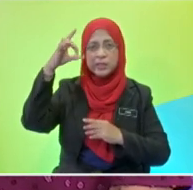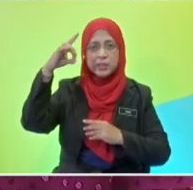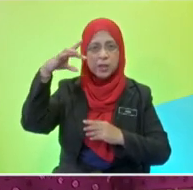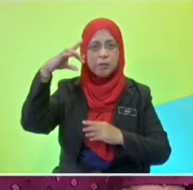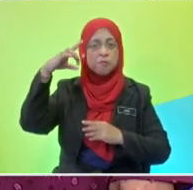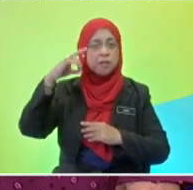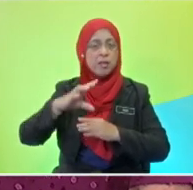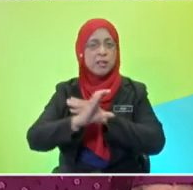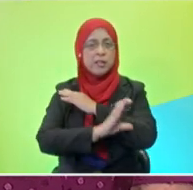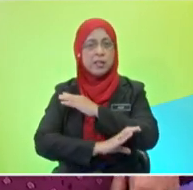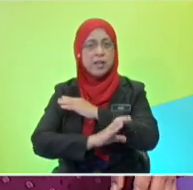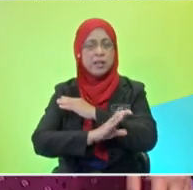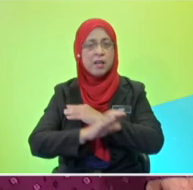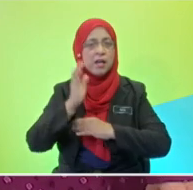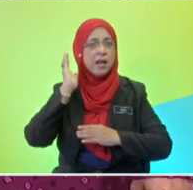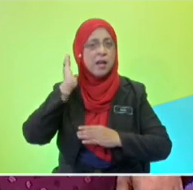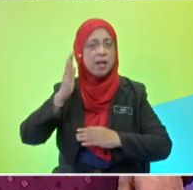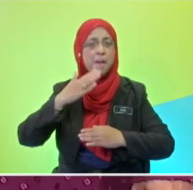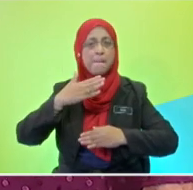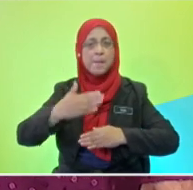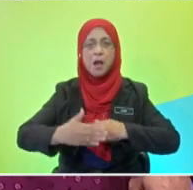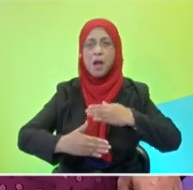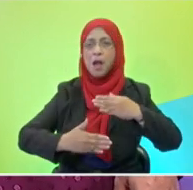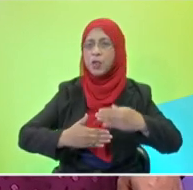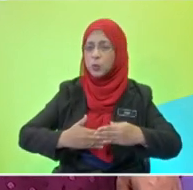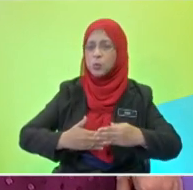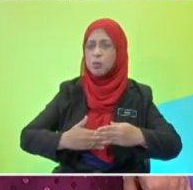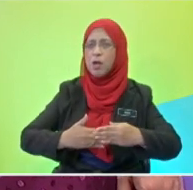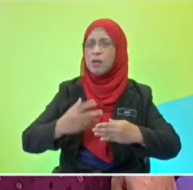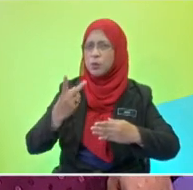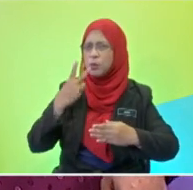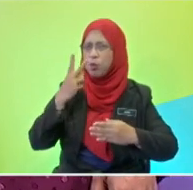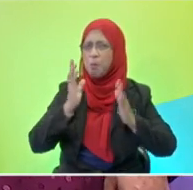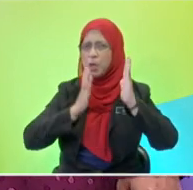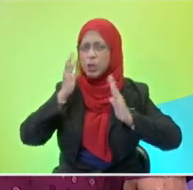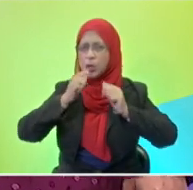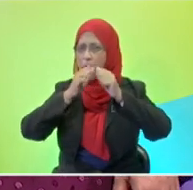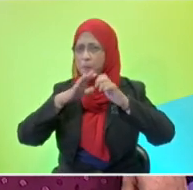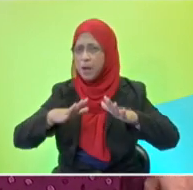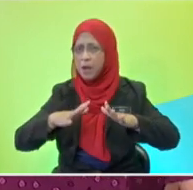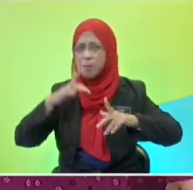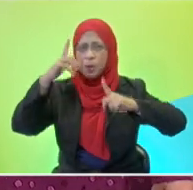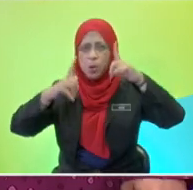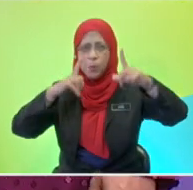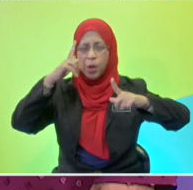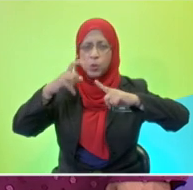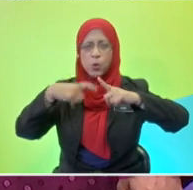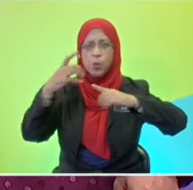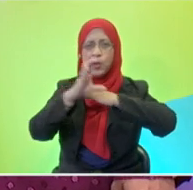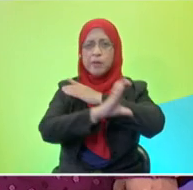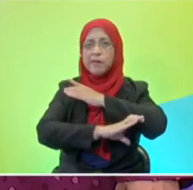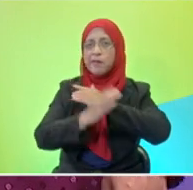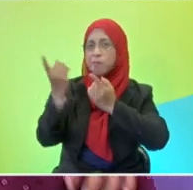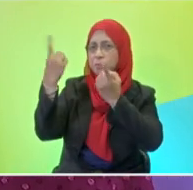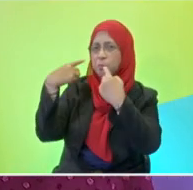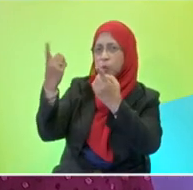akan menjadi maju ramai pelancung-pancung Tak luaasanya nak masuk negara kita nah tengok negara kita yang aman